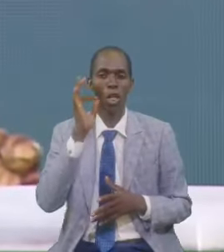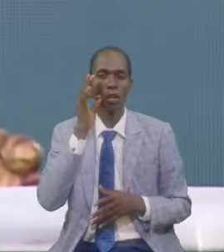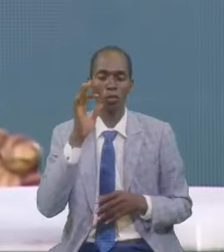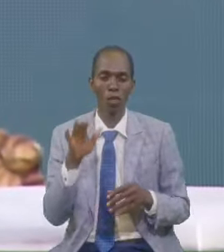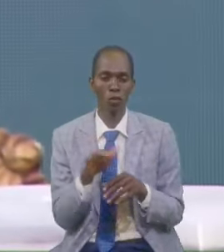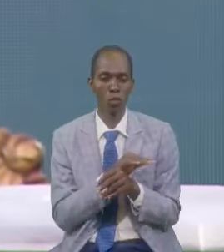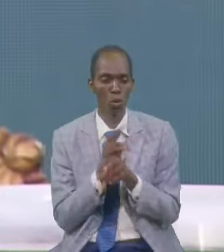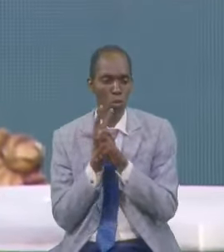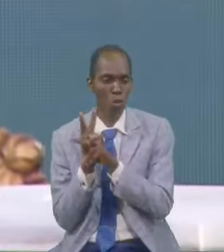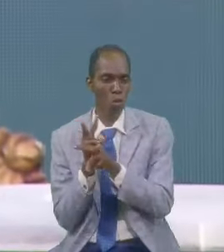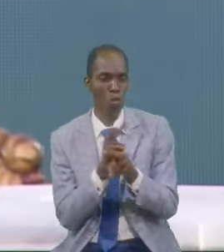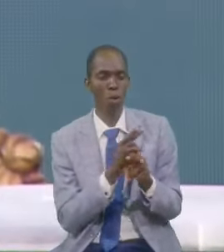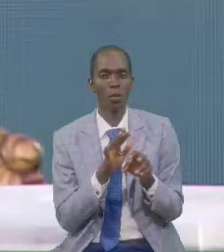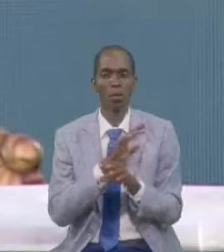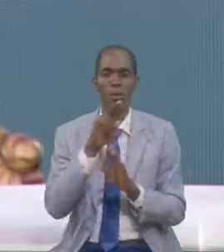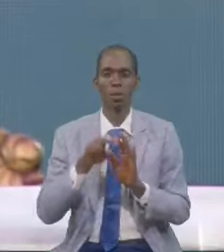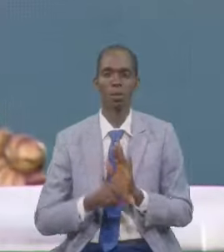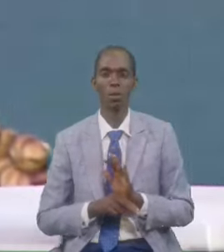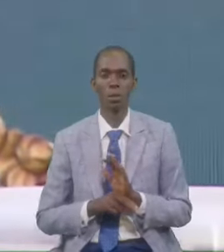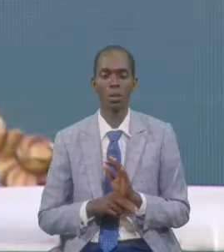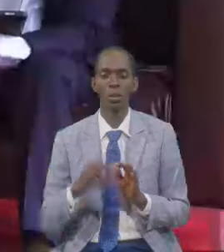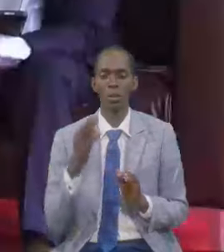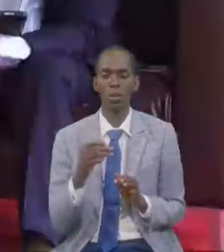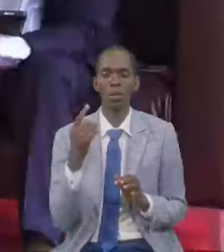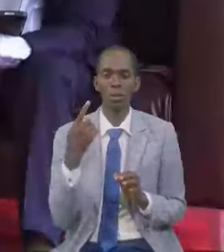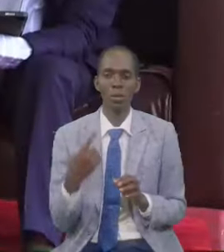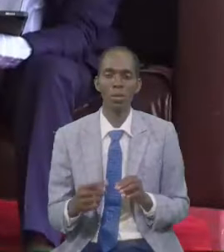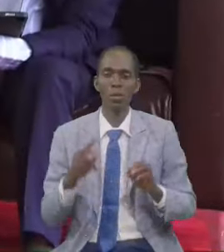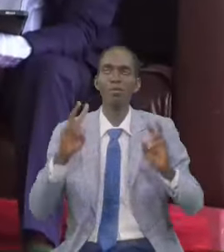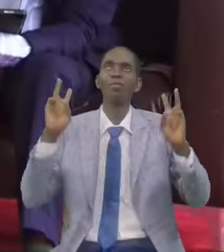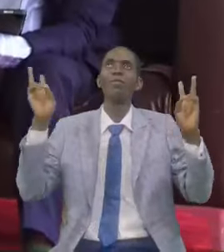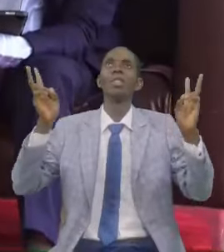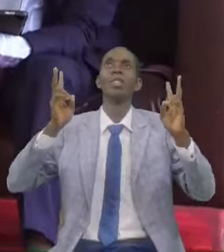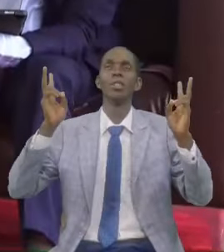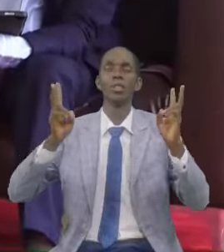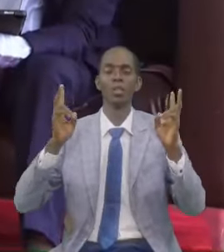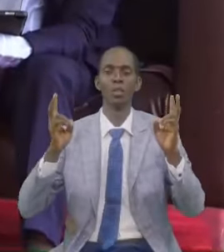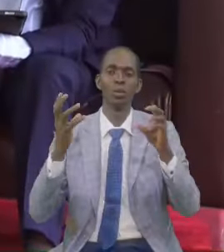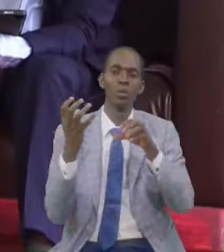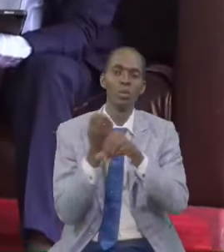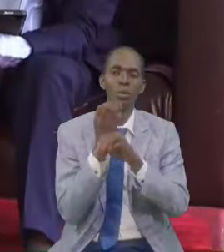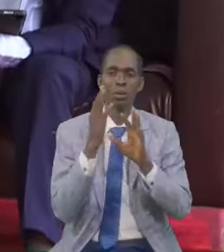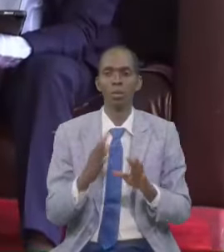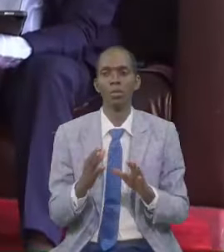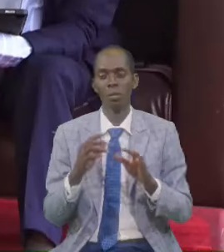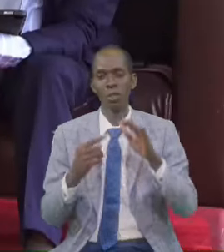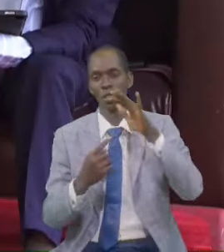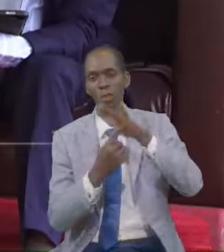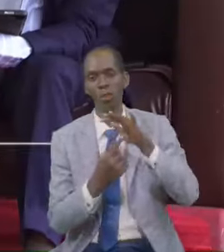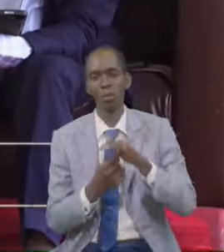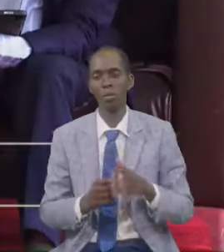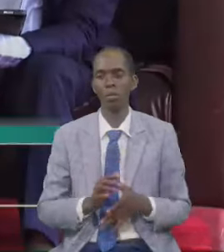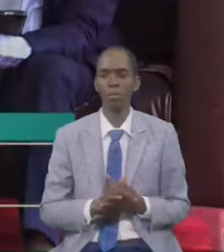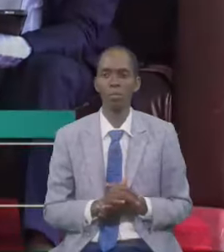watchfulness of victorious heroes. ఫలవంతమైన మెళకువ గల విజయవంతమైన హీరోస్.